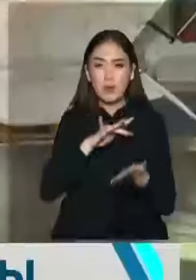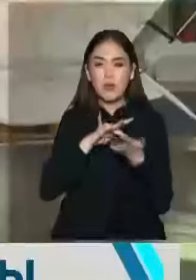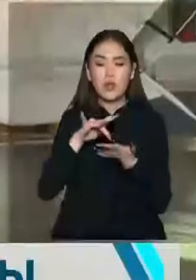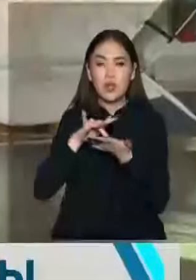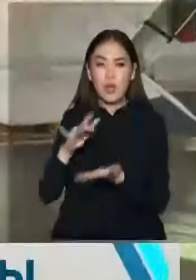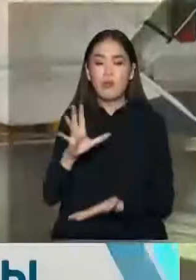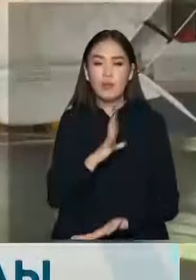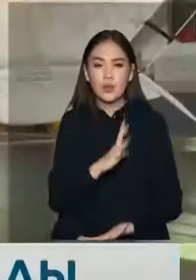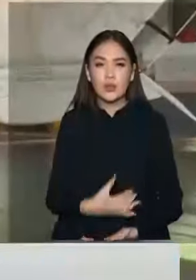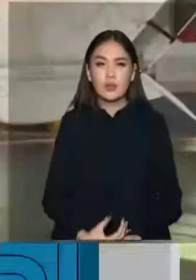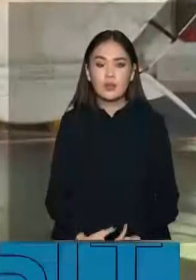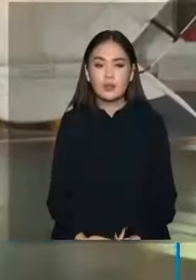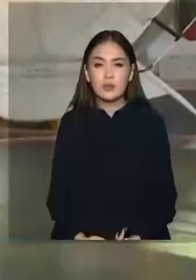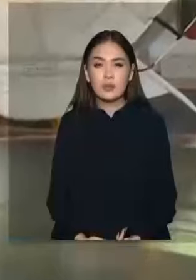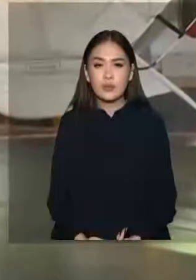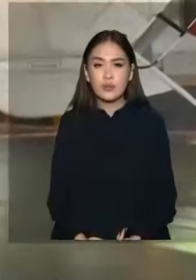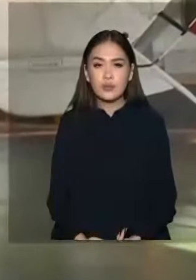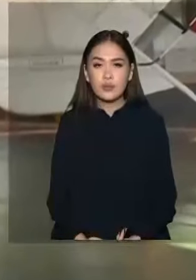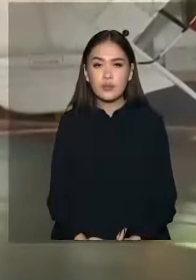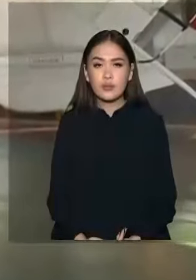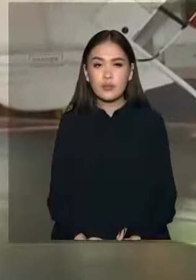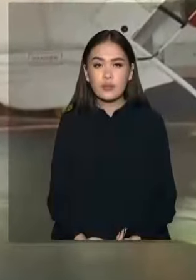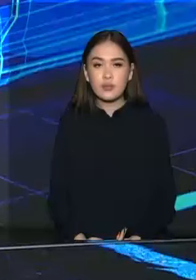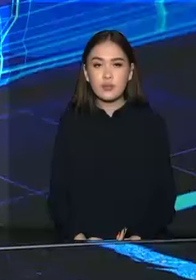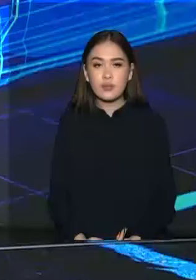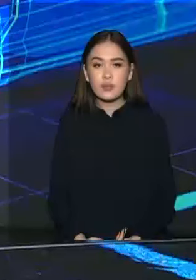еді. Шынар Асанқызы, Наурыз Базаров, Жібек жолы.